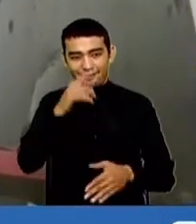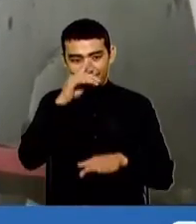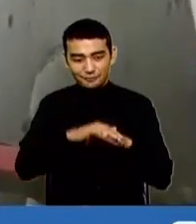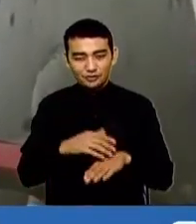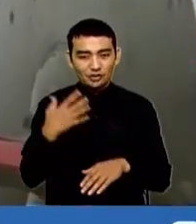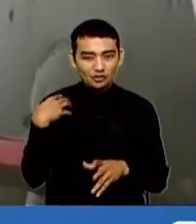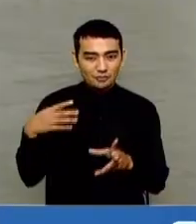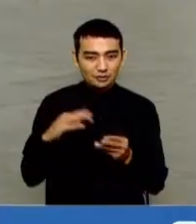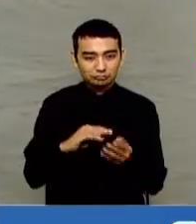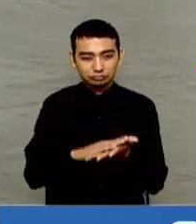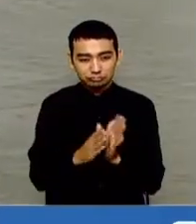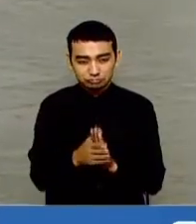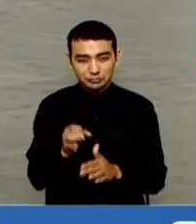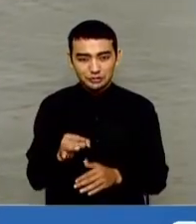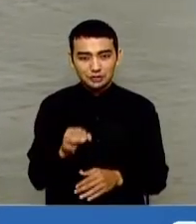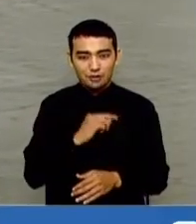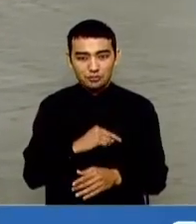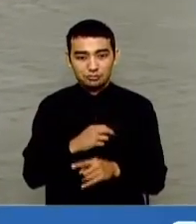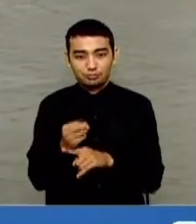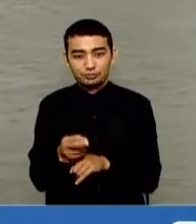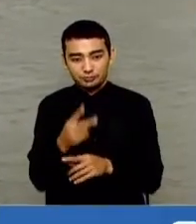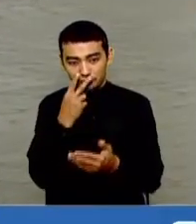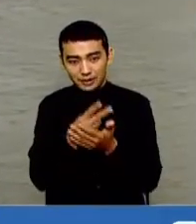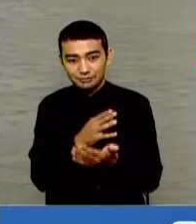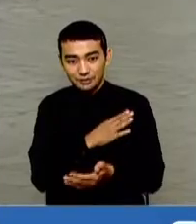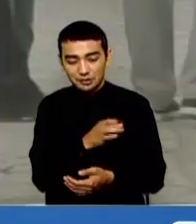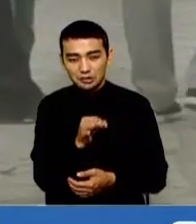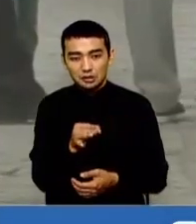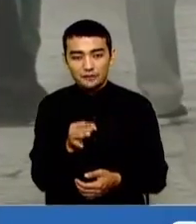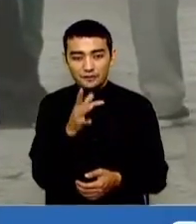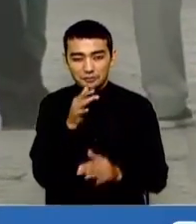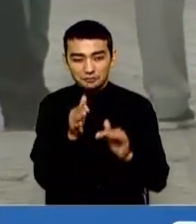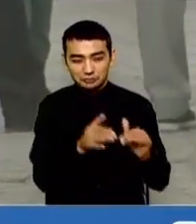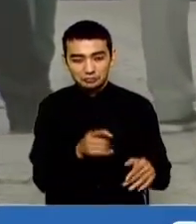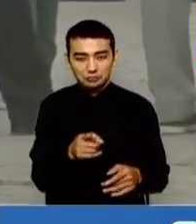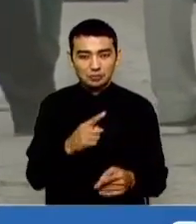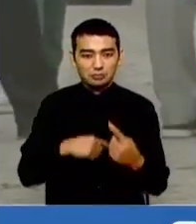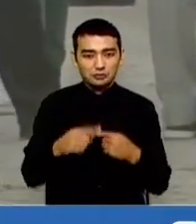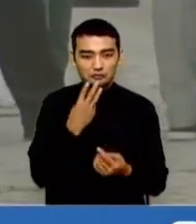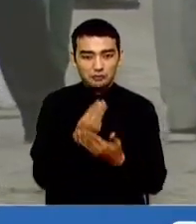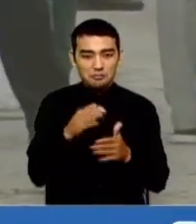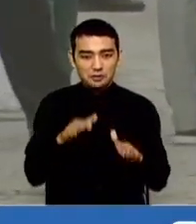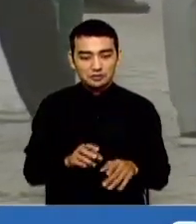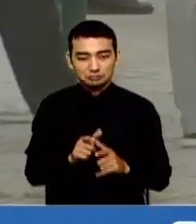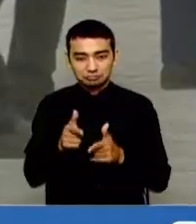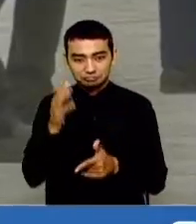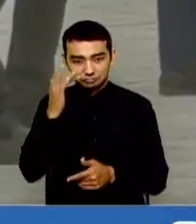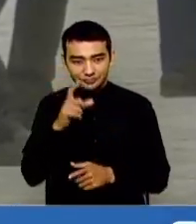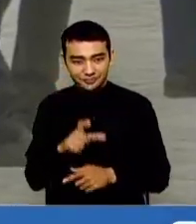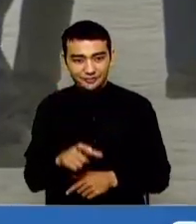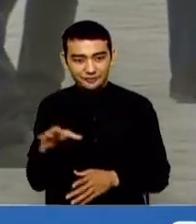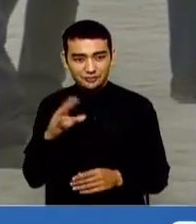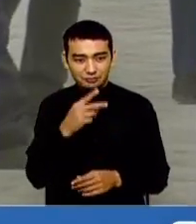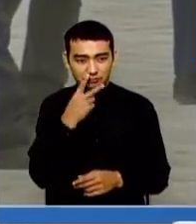мекемесінің басшыларының араласуымен қызметінен босағанын көрсеткен едік. Енді араға уақыт салып, қайта сол орынға жайғаспақ болған азаматтың